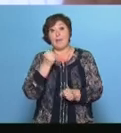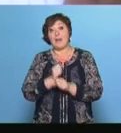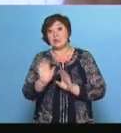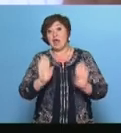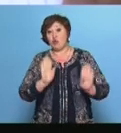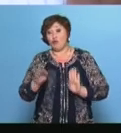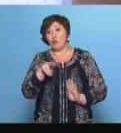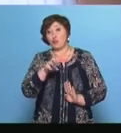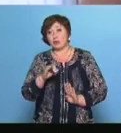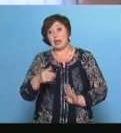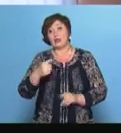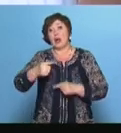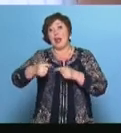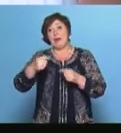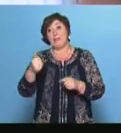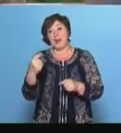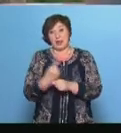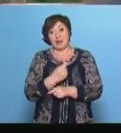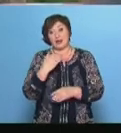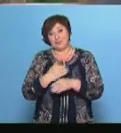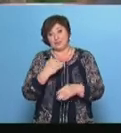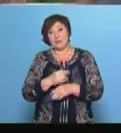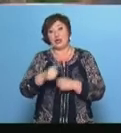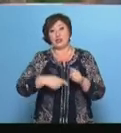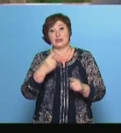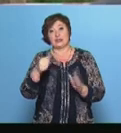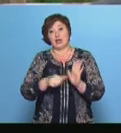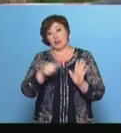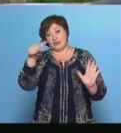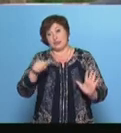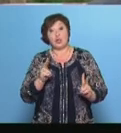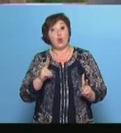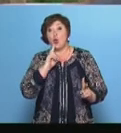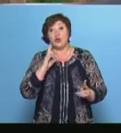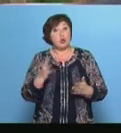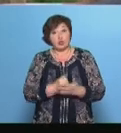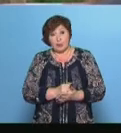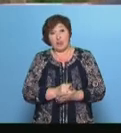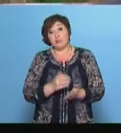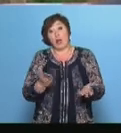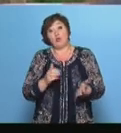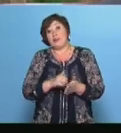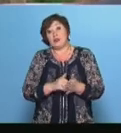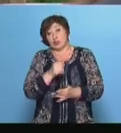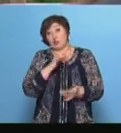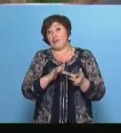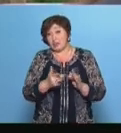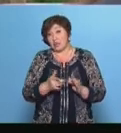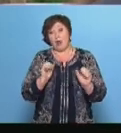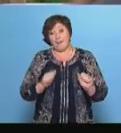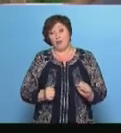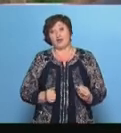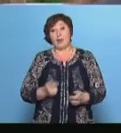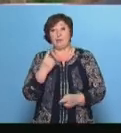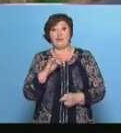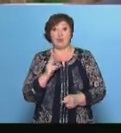которого состоится через полгода. Можно тем, кто не успеет или по какой-либо причине не может сделать этого в интернете, можно сделать непосредственно 1 июня